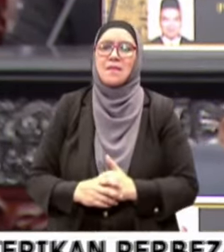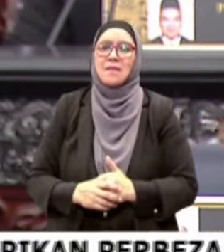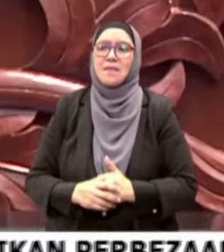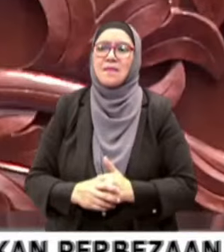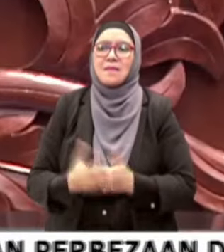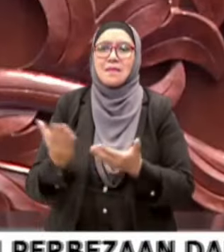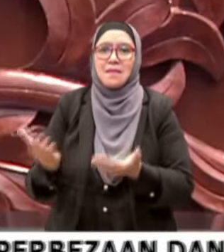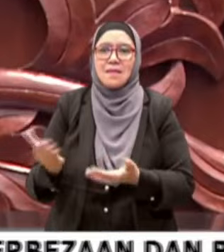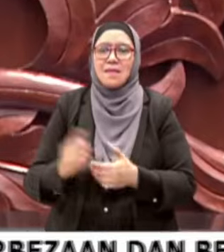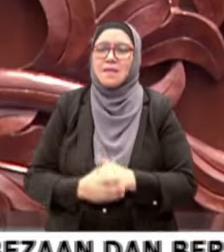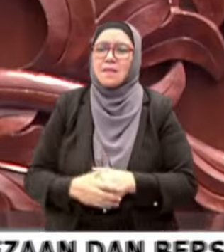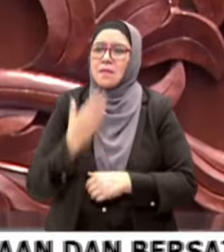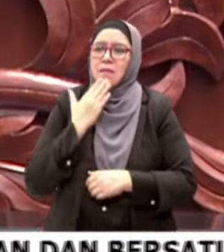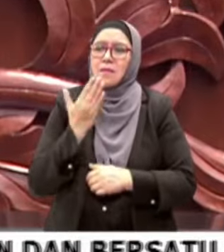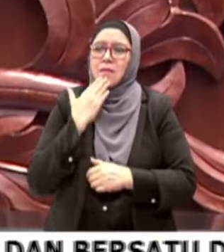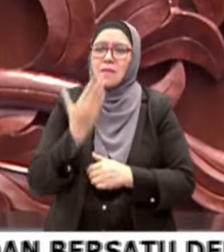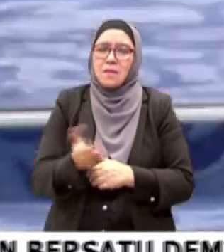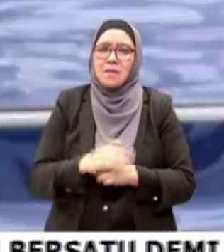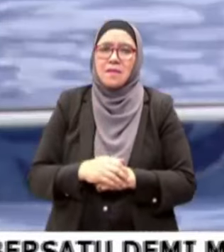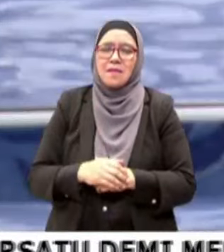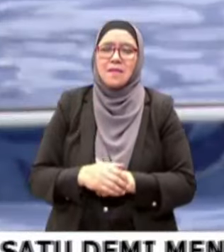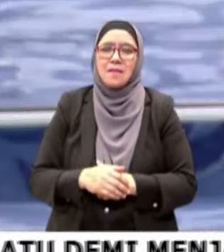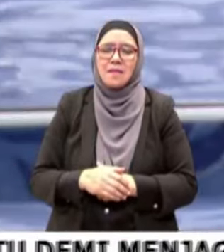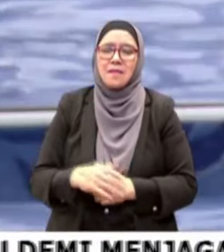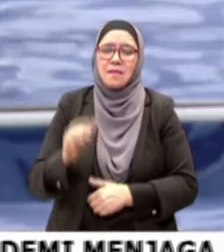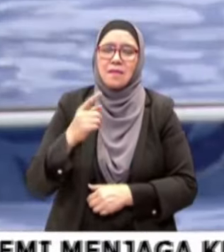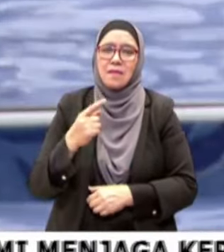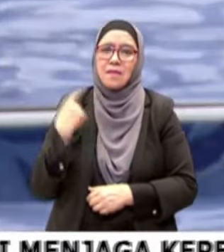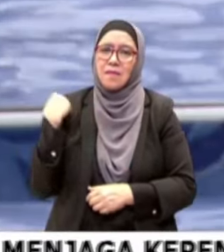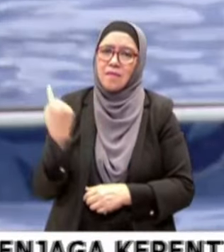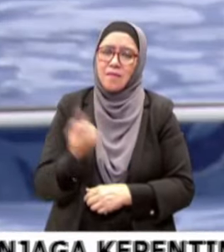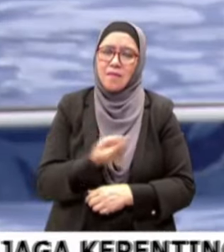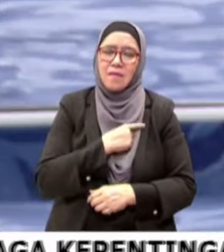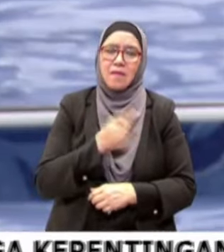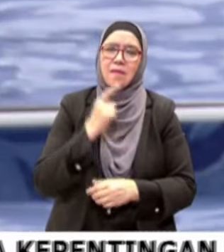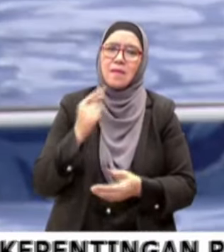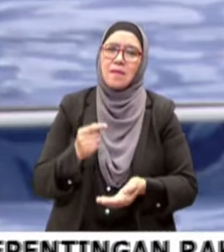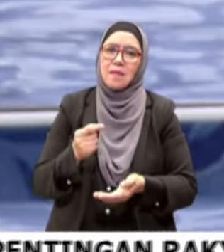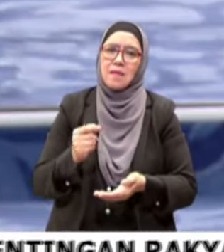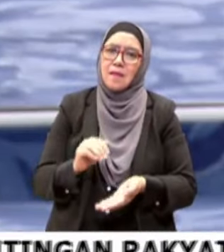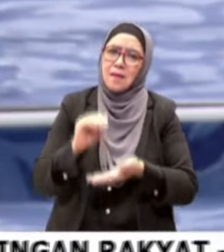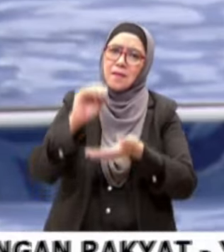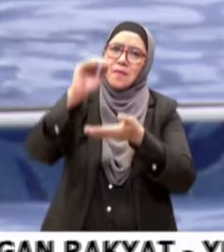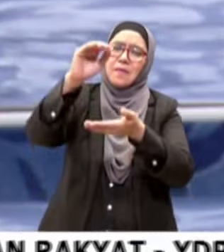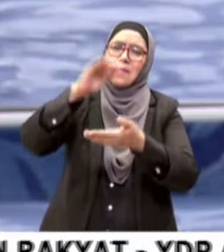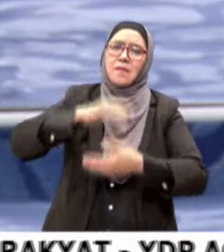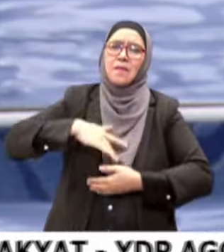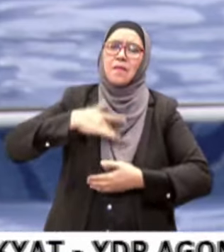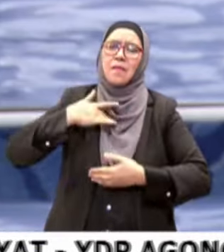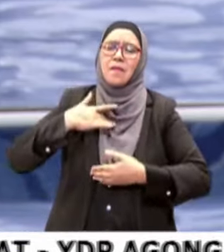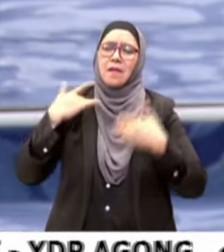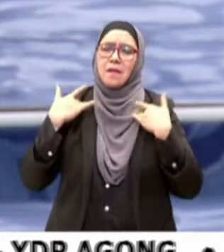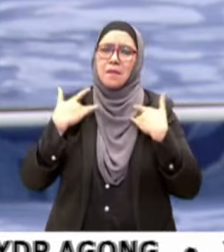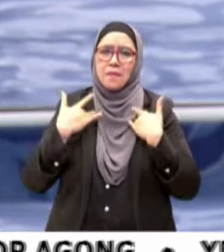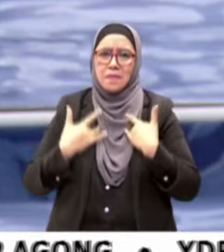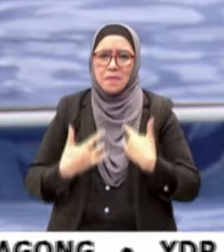terima kasih kita telah melahirkan rasa duka cita dan apa yang